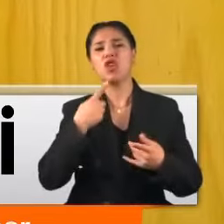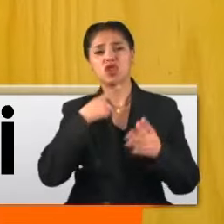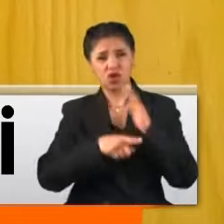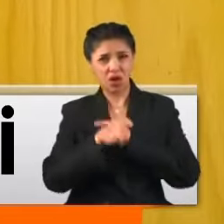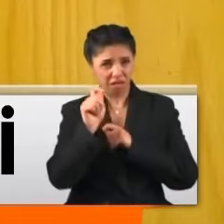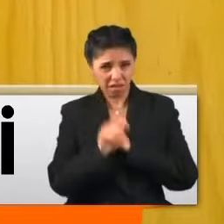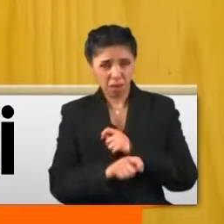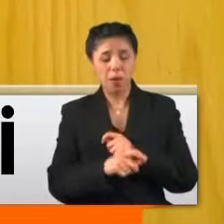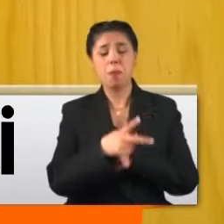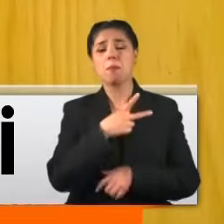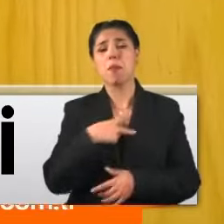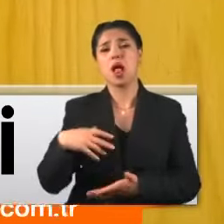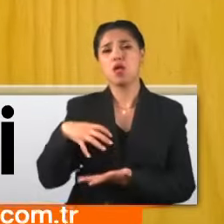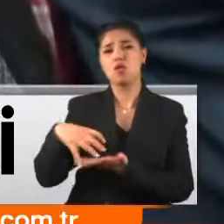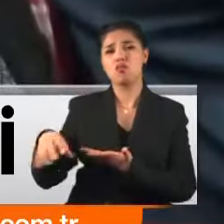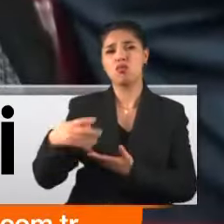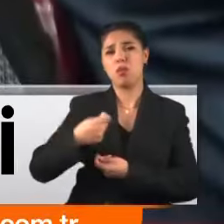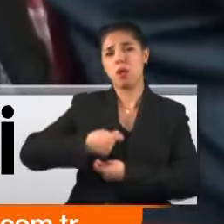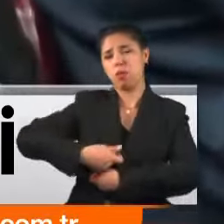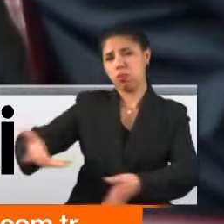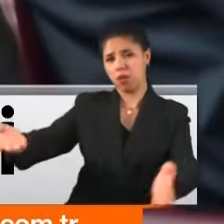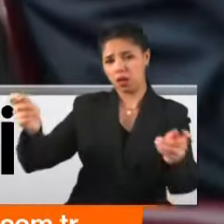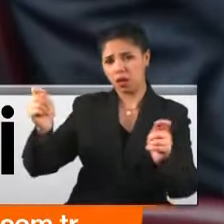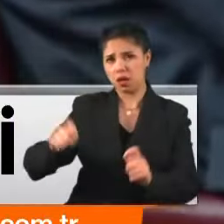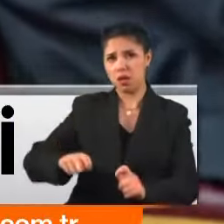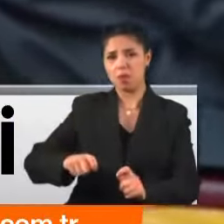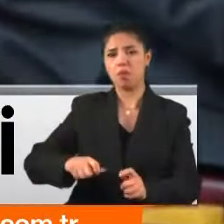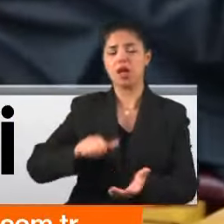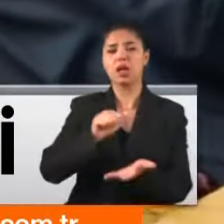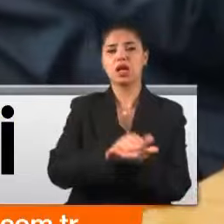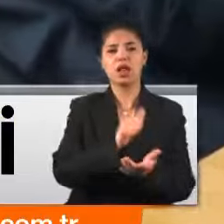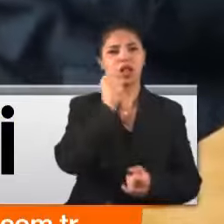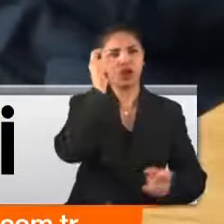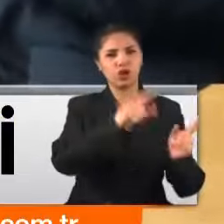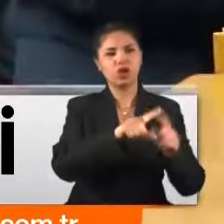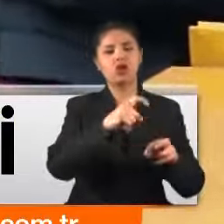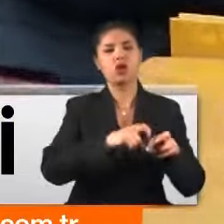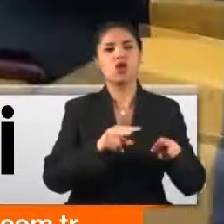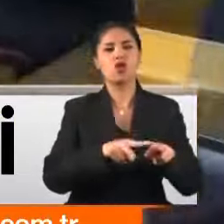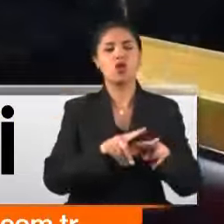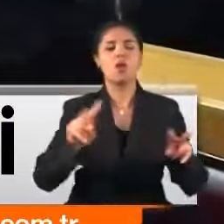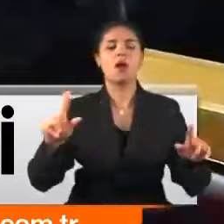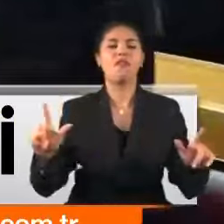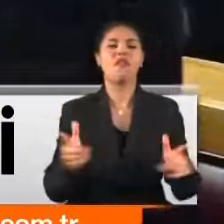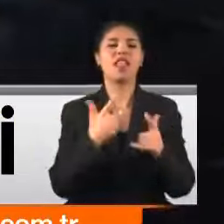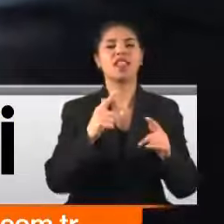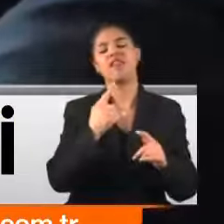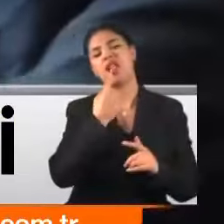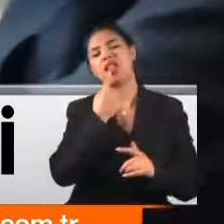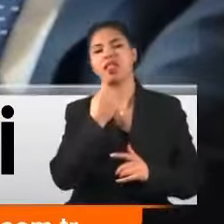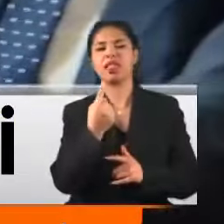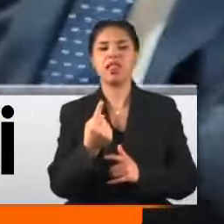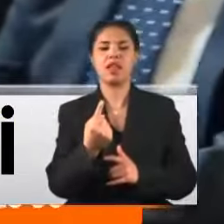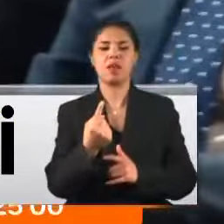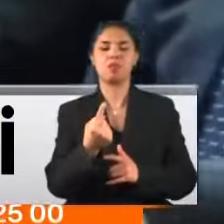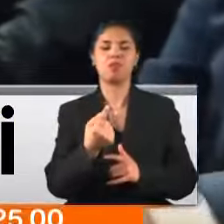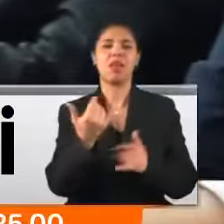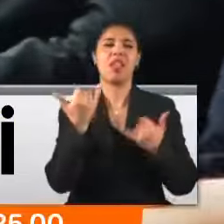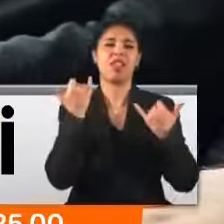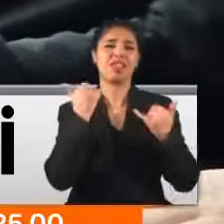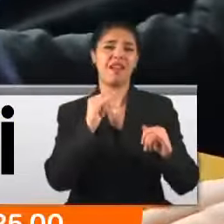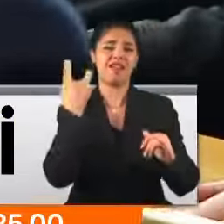bütçesini har vurup harman savurması, yandaş gazetecileri Roma'ya sözde festival adına, gerçekte ise tatile